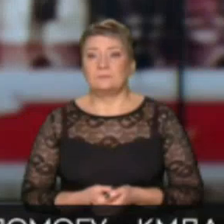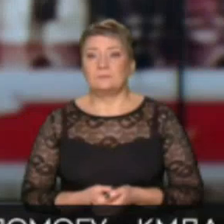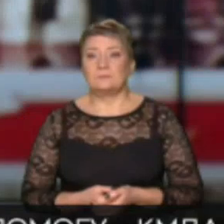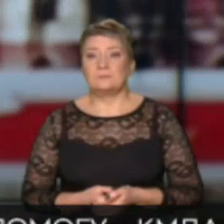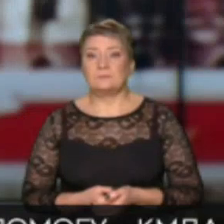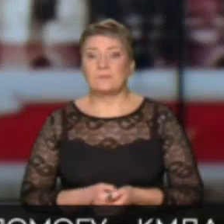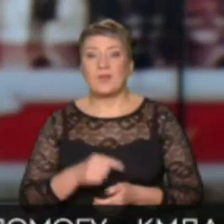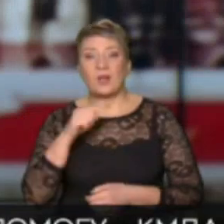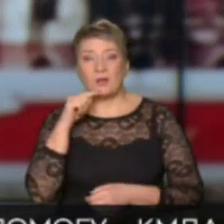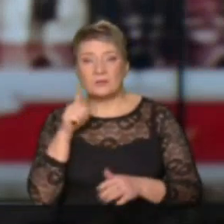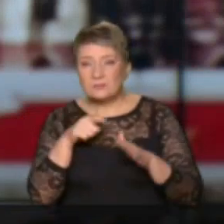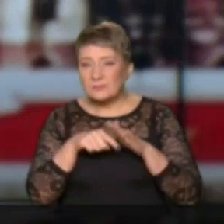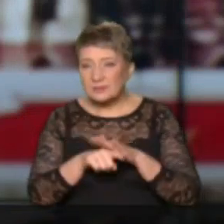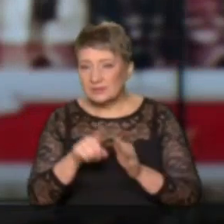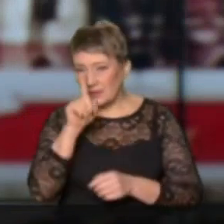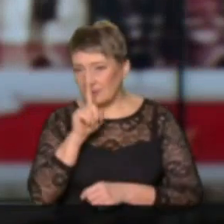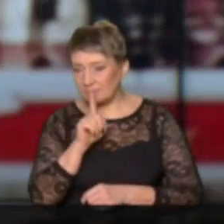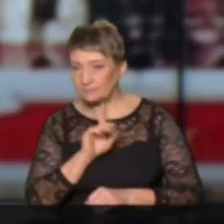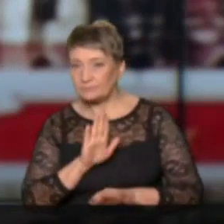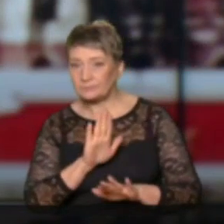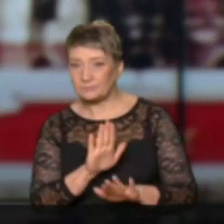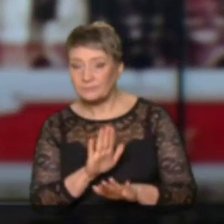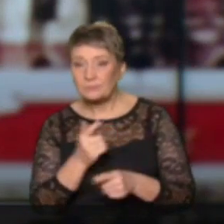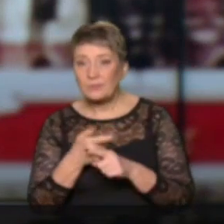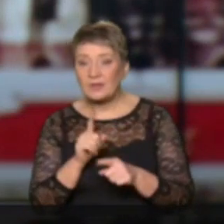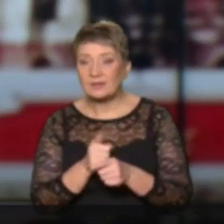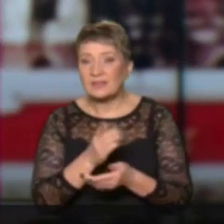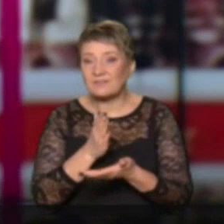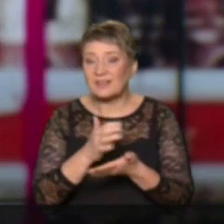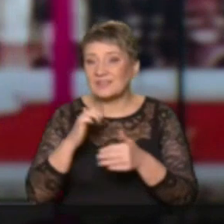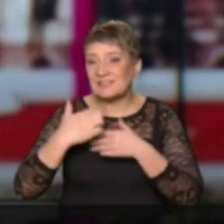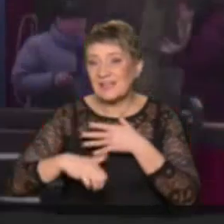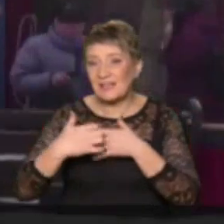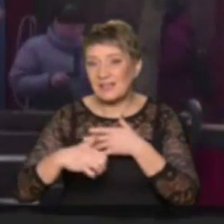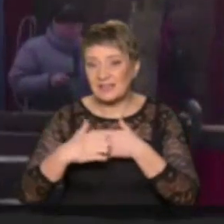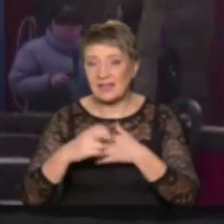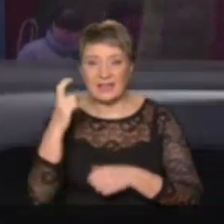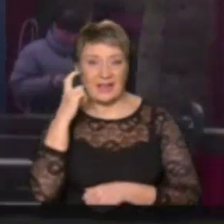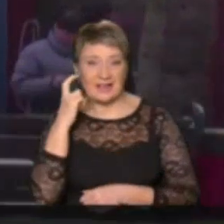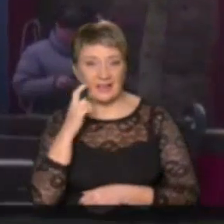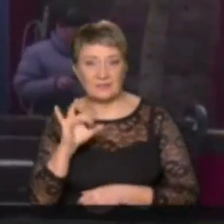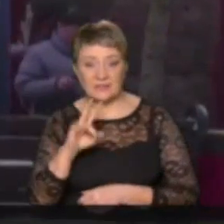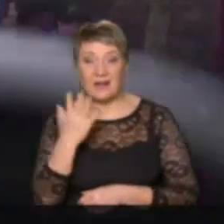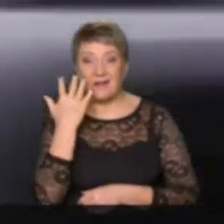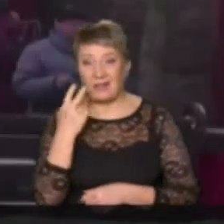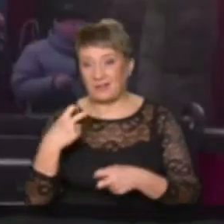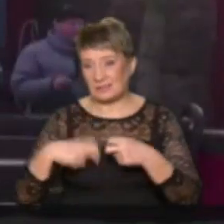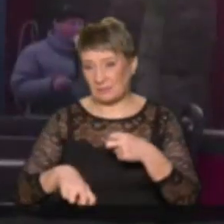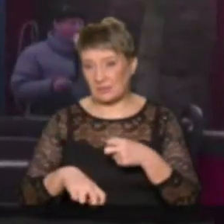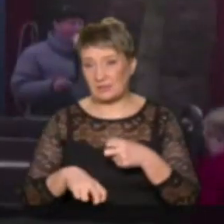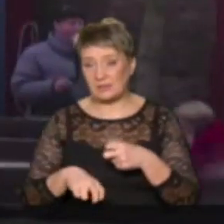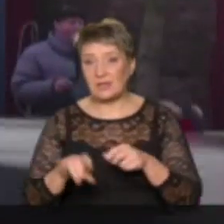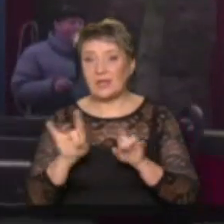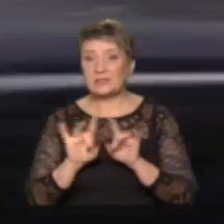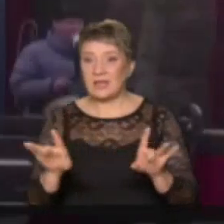Російські хакери місяцями перебували всередині системи «Київстару» перед тим, як його зламати. Про це в інтерв'ю інформагентству «Ройтер»